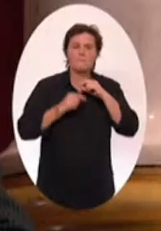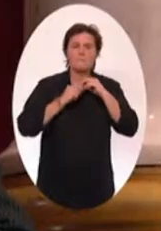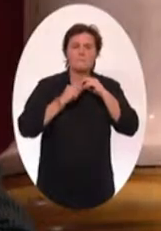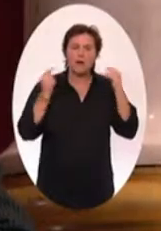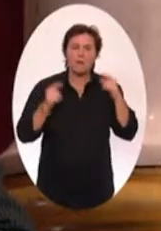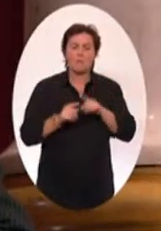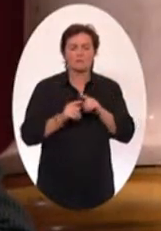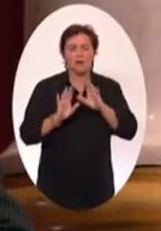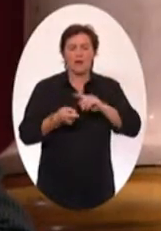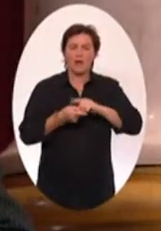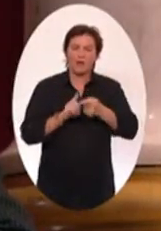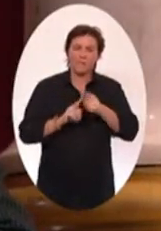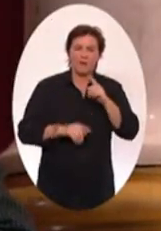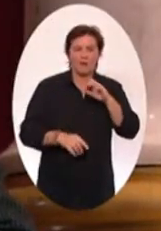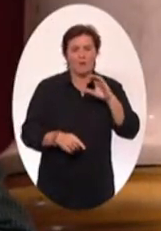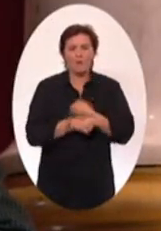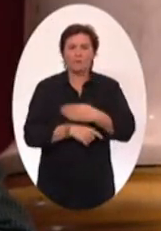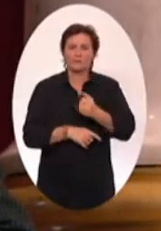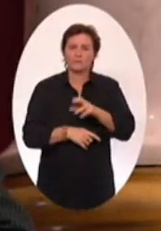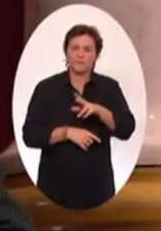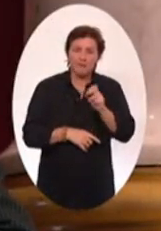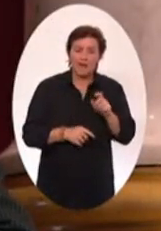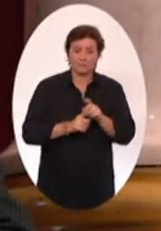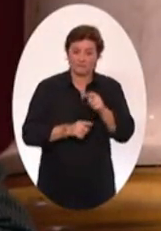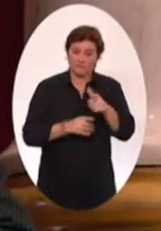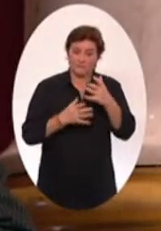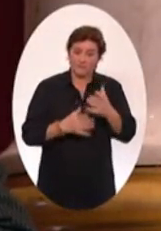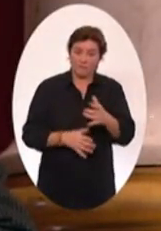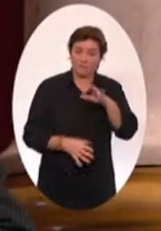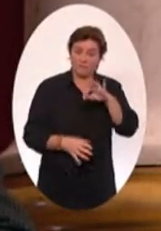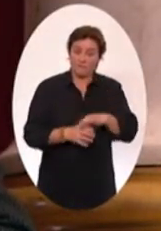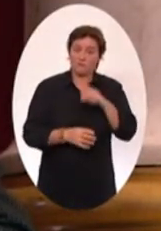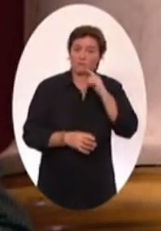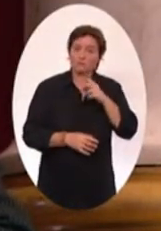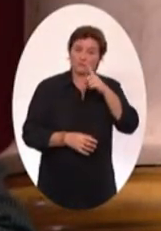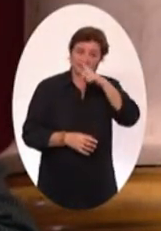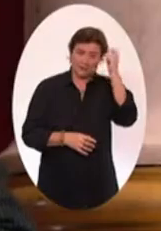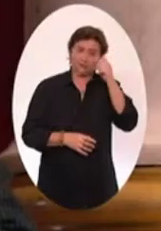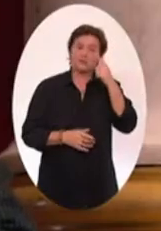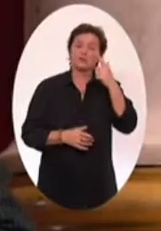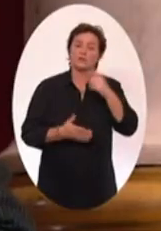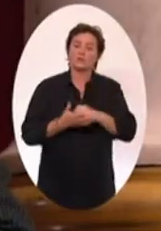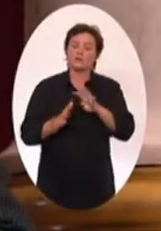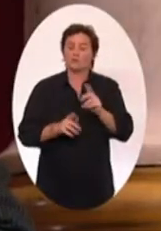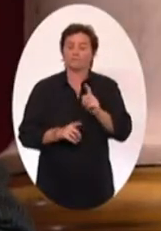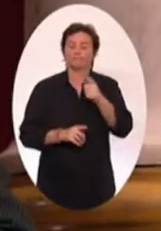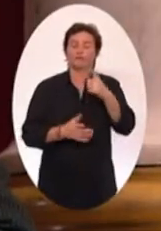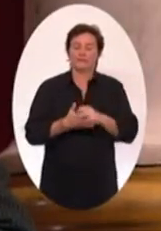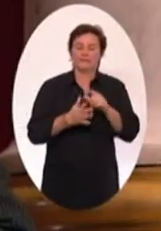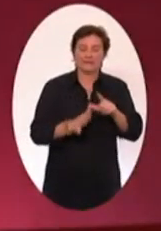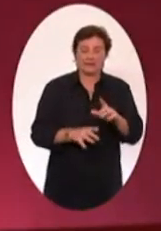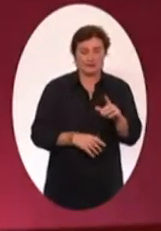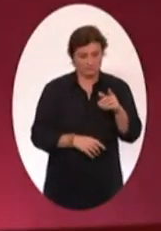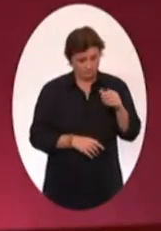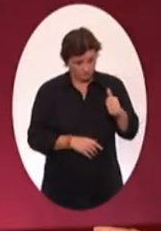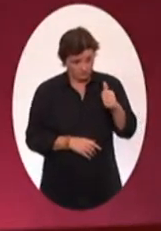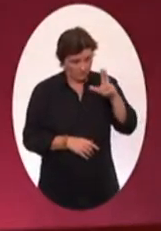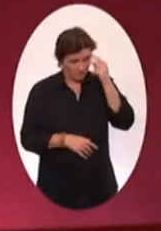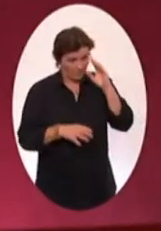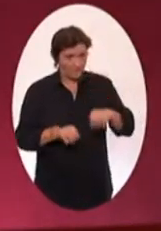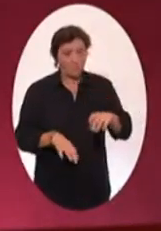le marxisme, il a même appelé à voter Nicolas Sarkozy en 2009, en 2007. C'est un parcours que vous pouvez